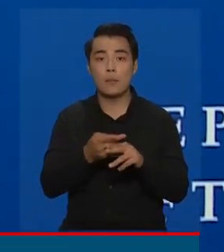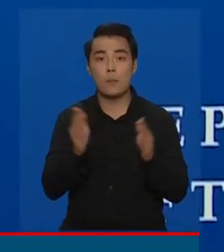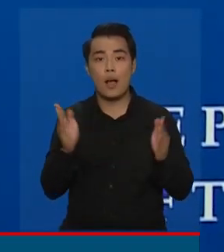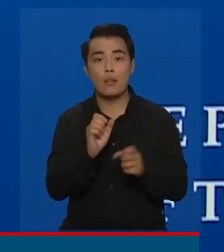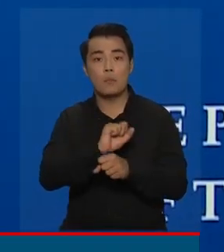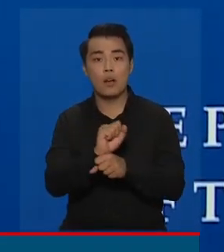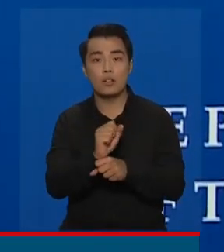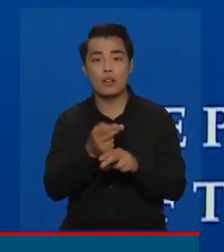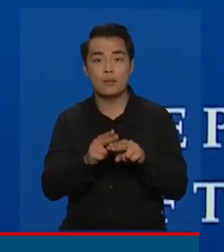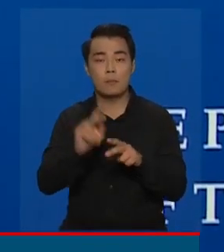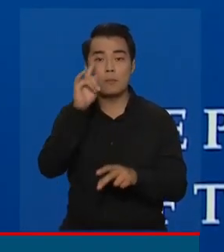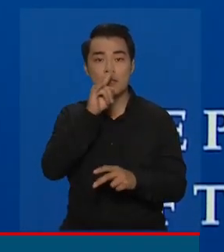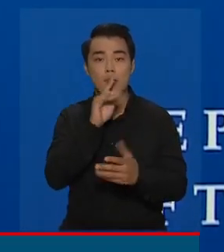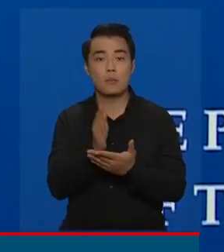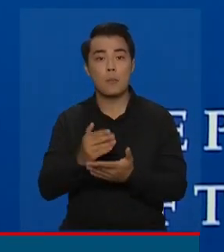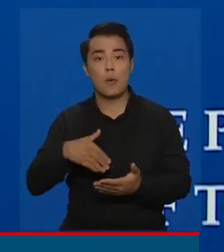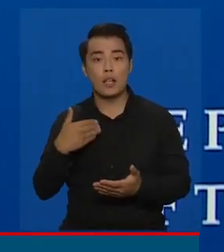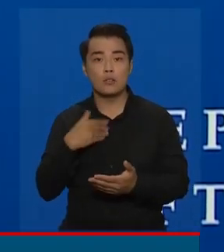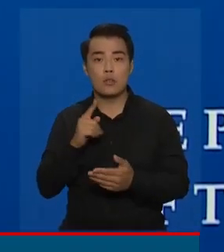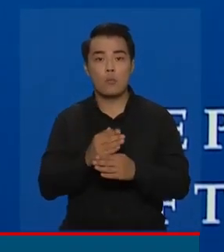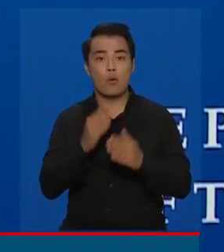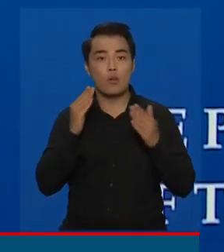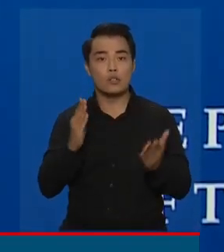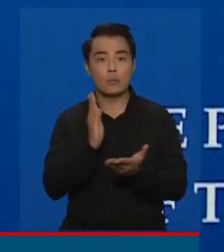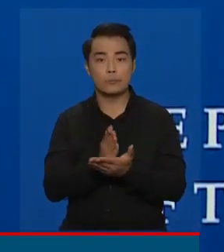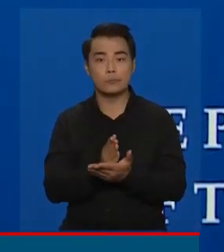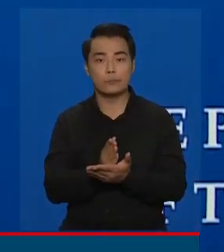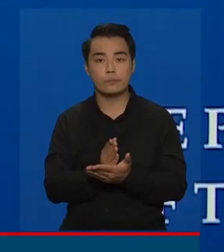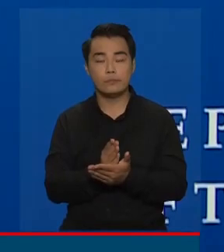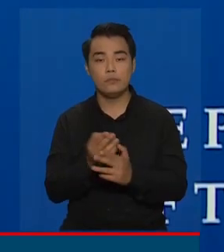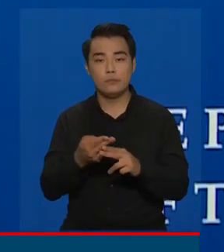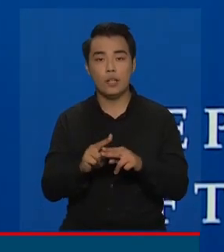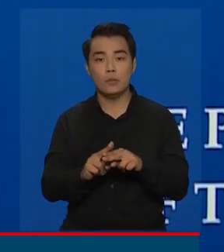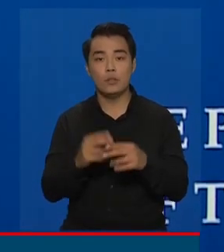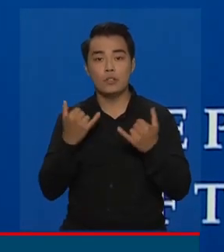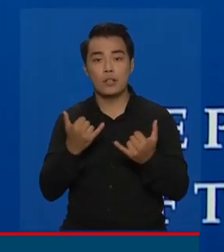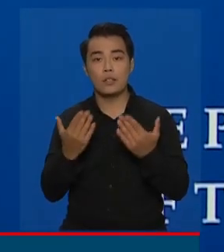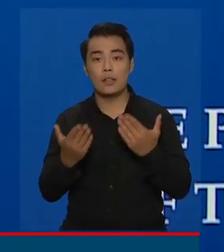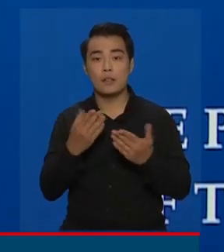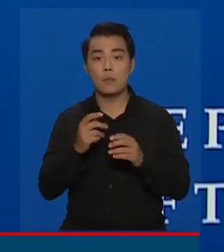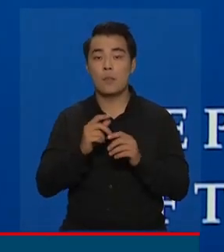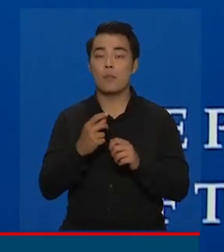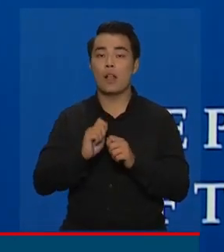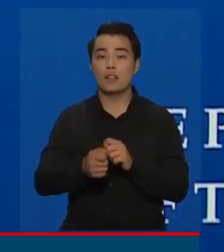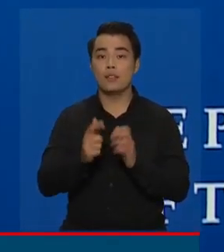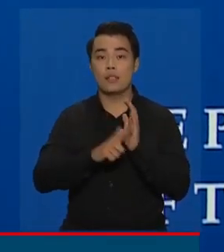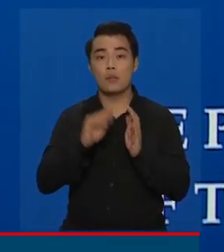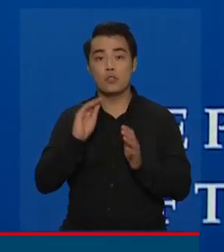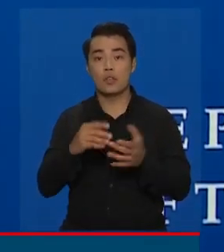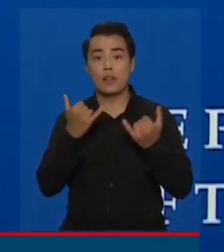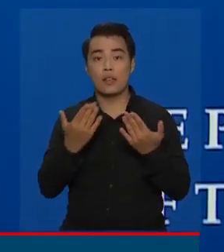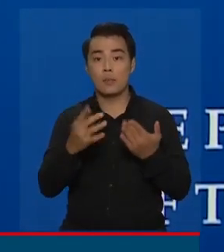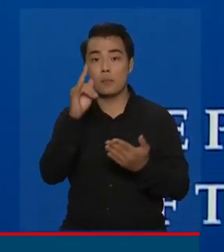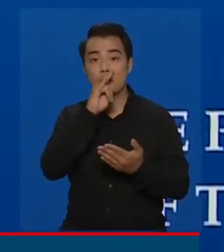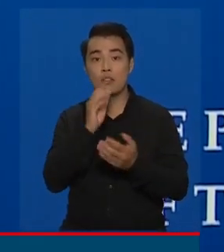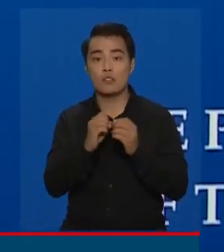естественно, через бензин потребление будет намного больше. Поэтому, то есть, если он платит 7 тысяч, то через бензин, если мы на